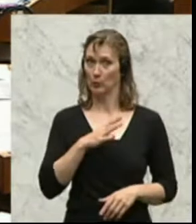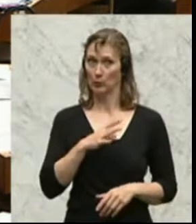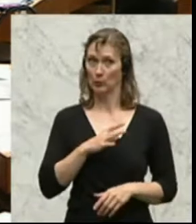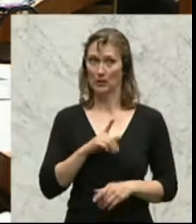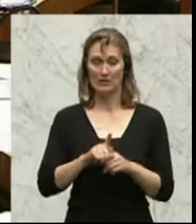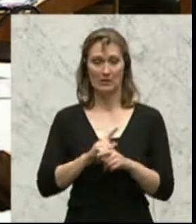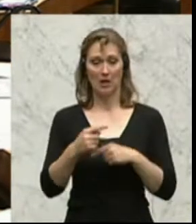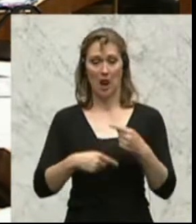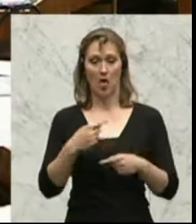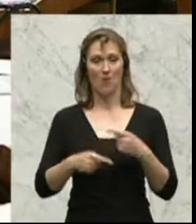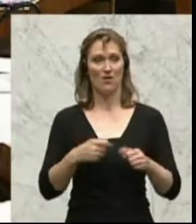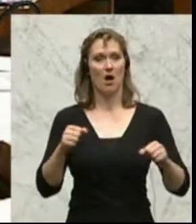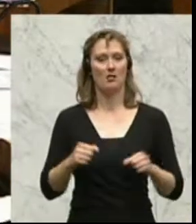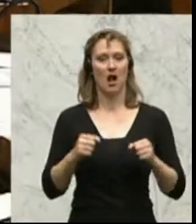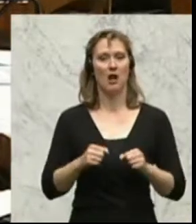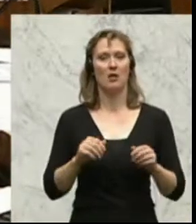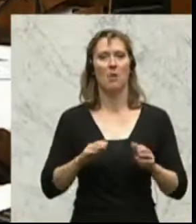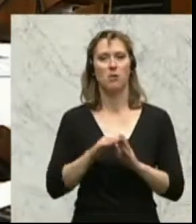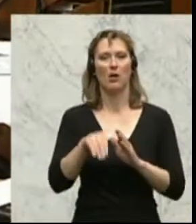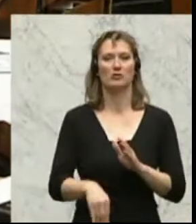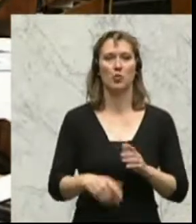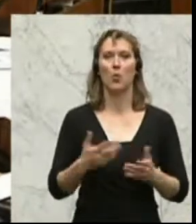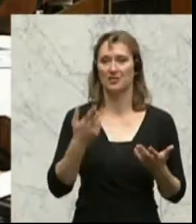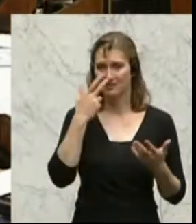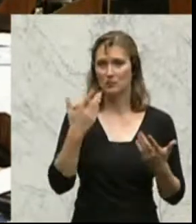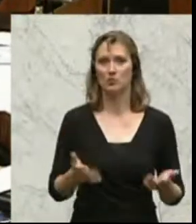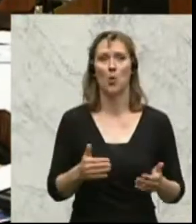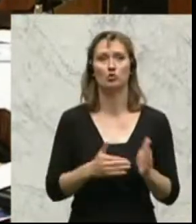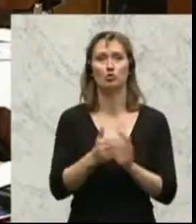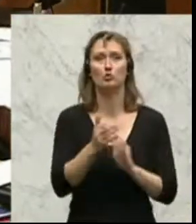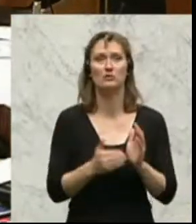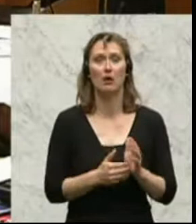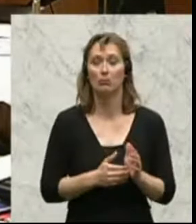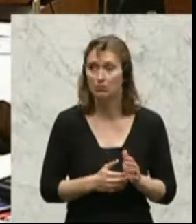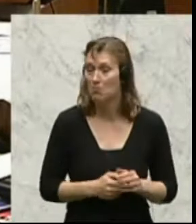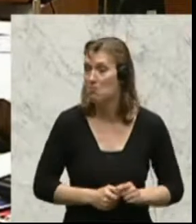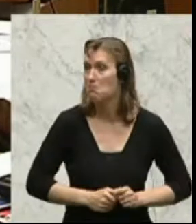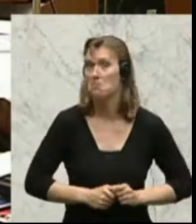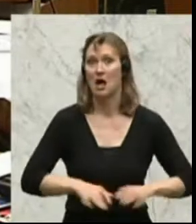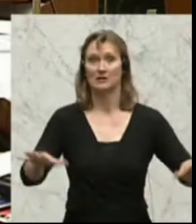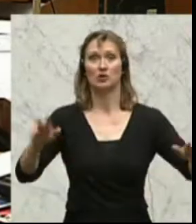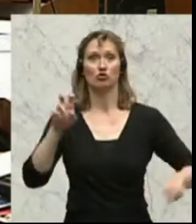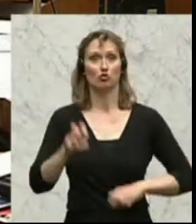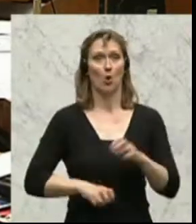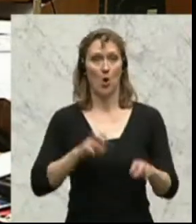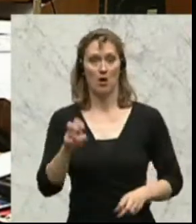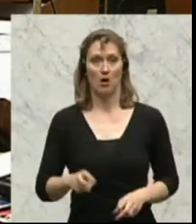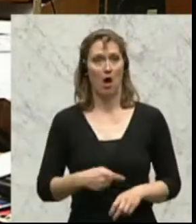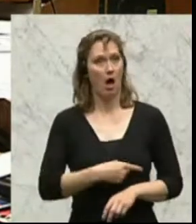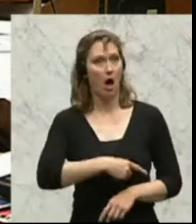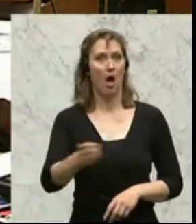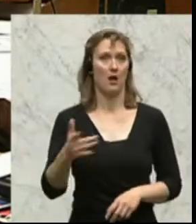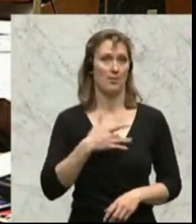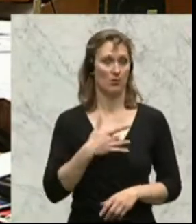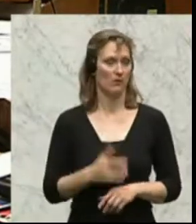kalten Progression gerade dieses System zu einer Massensteuer verkommen ist. Und glauben Sie denn wirklich,